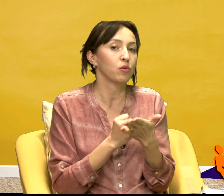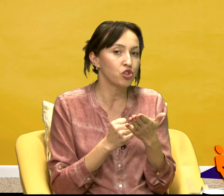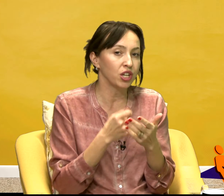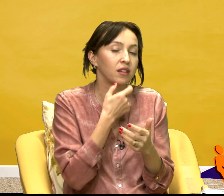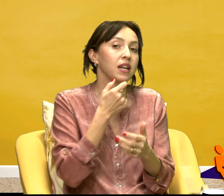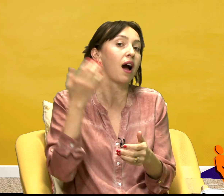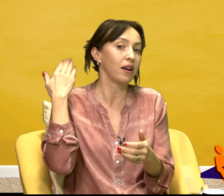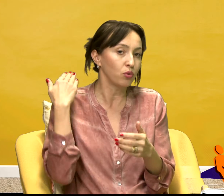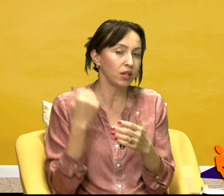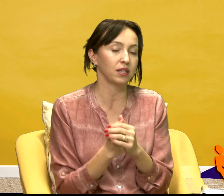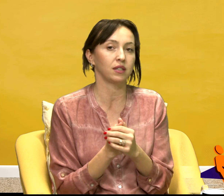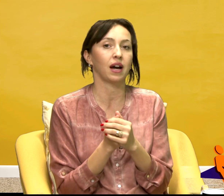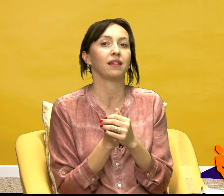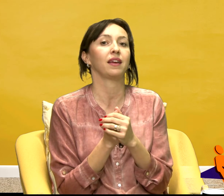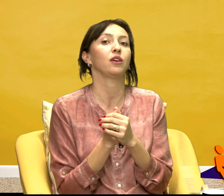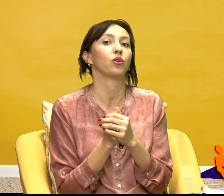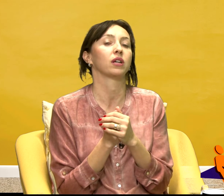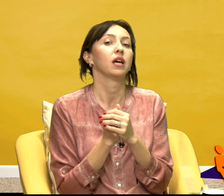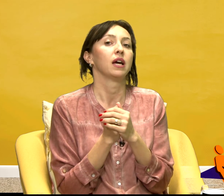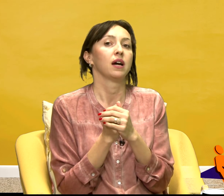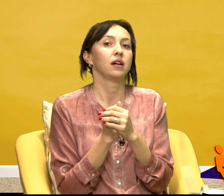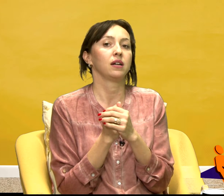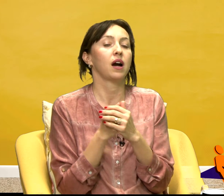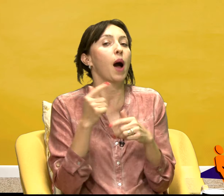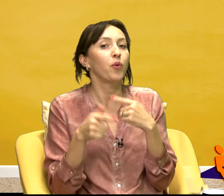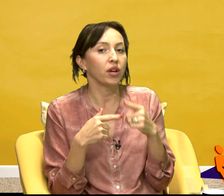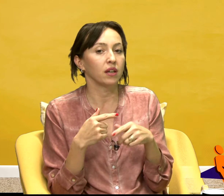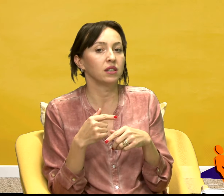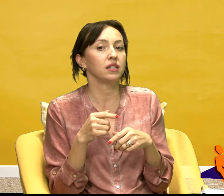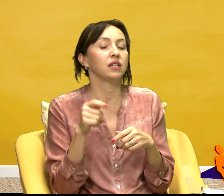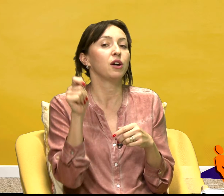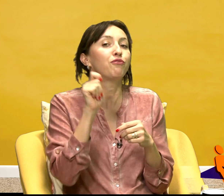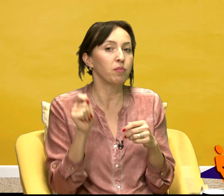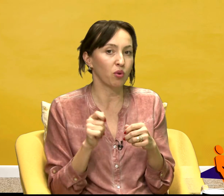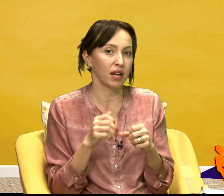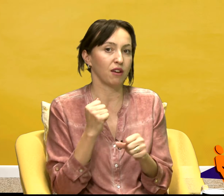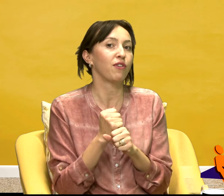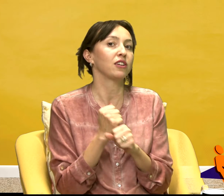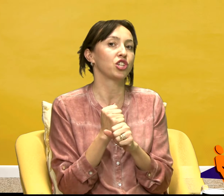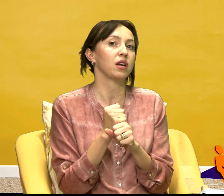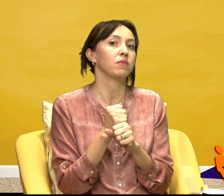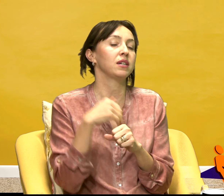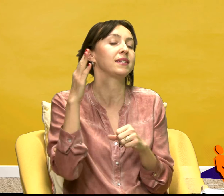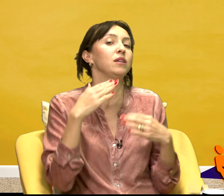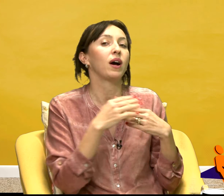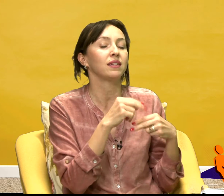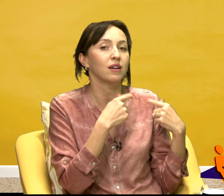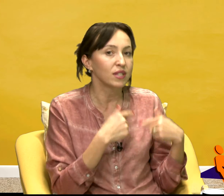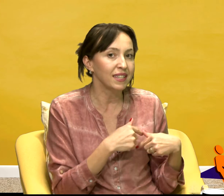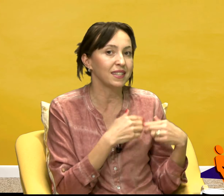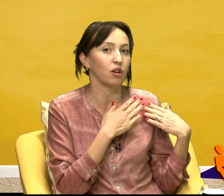s-a reușit în anul anterior. Apoi, în februarie facem